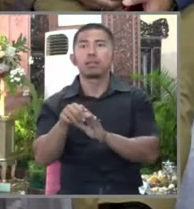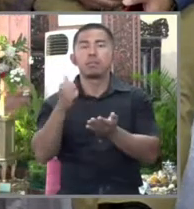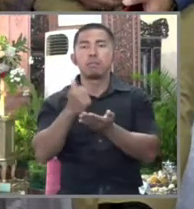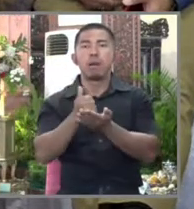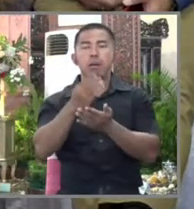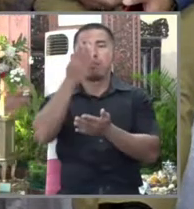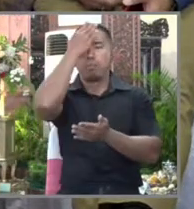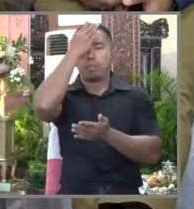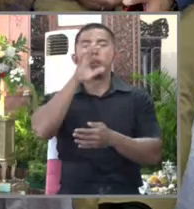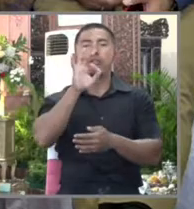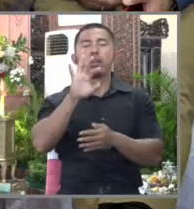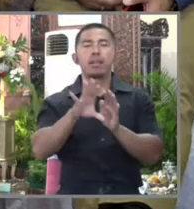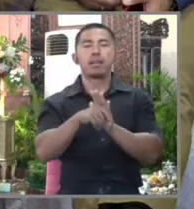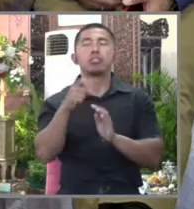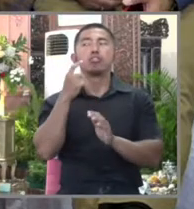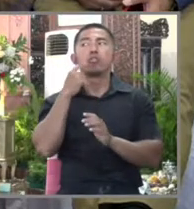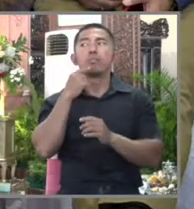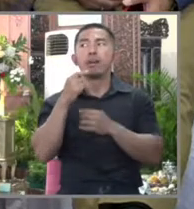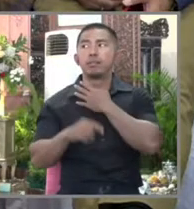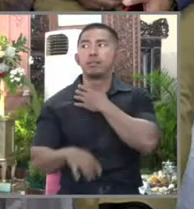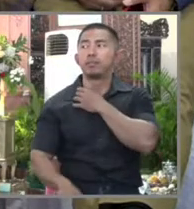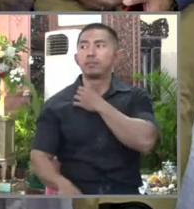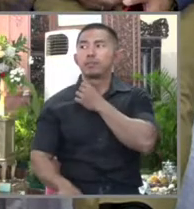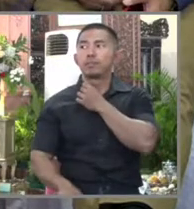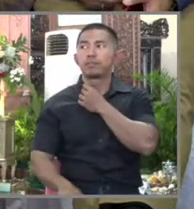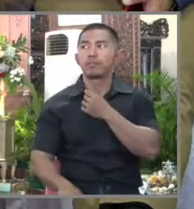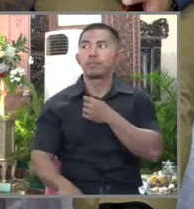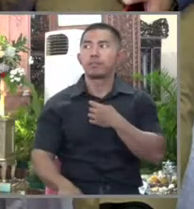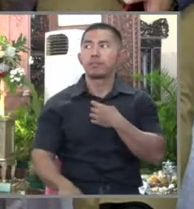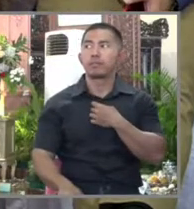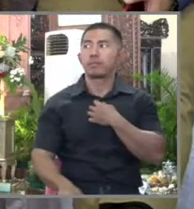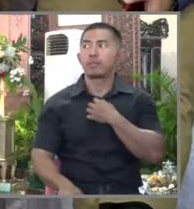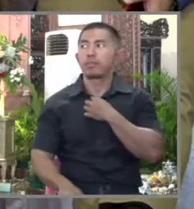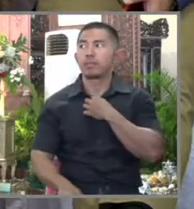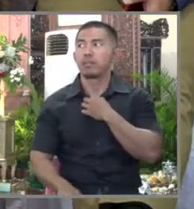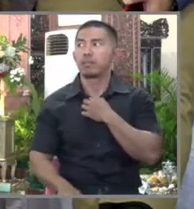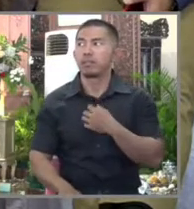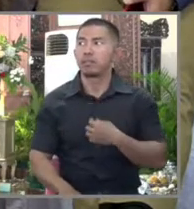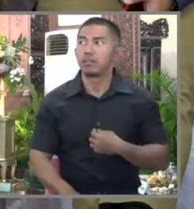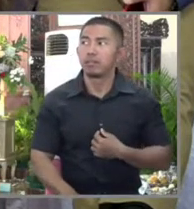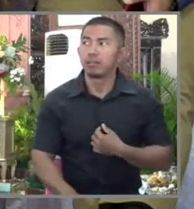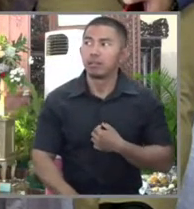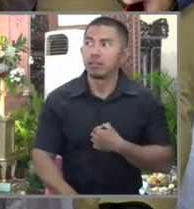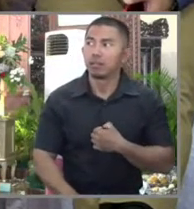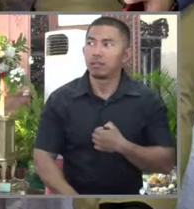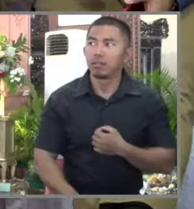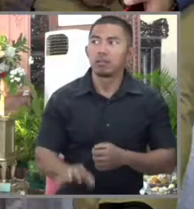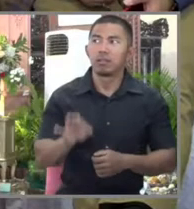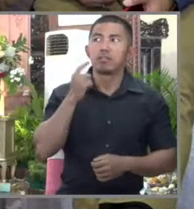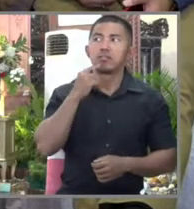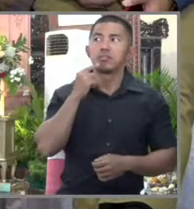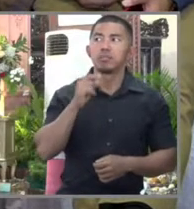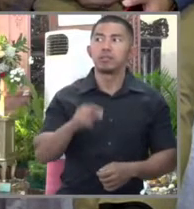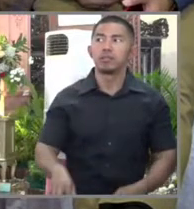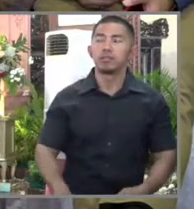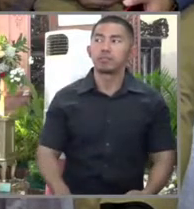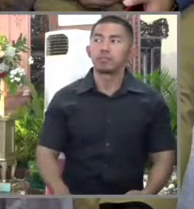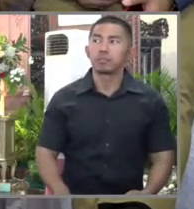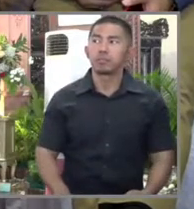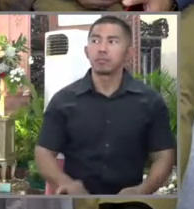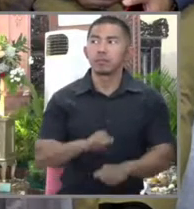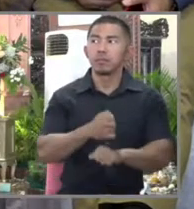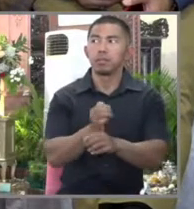nanti kita coba ya. Iya. Wakilnya jenengan duwe hotel lah. Wakilnya lah. Eh coba nggak wakilnya sih wae. Karena itu nanti